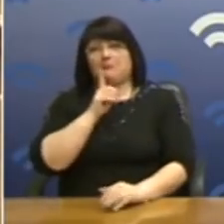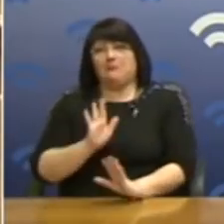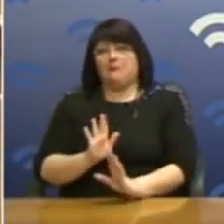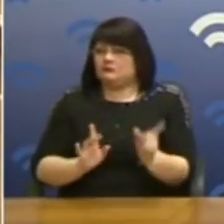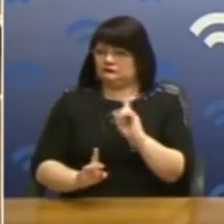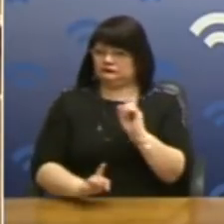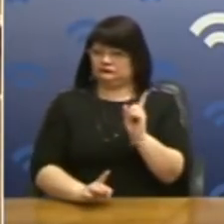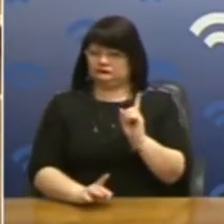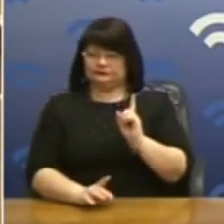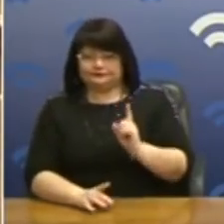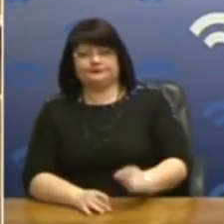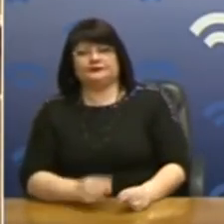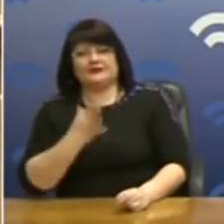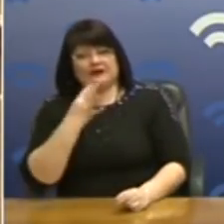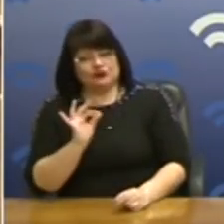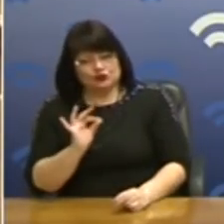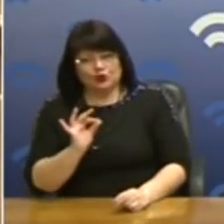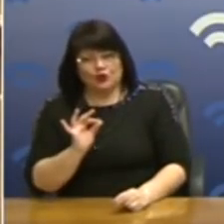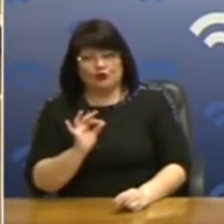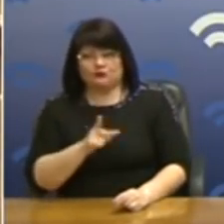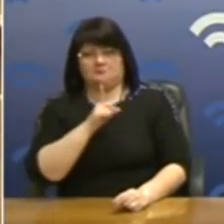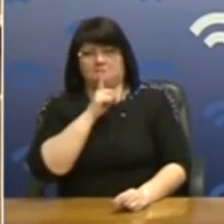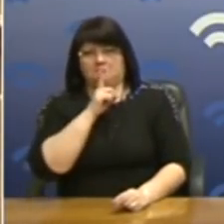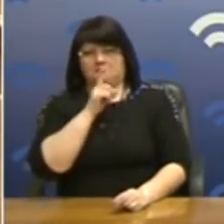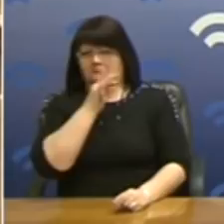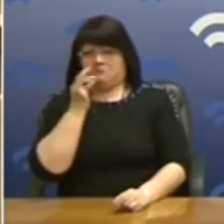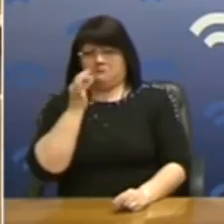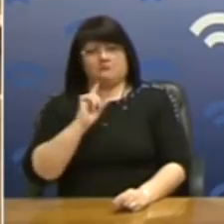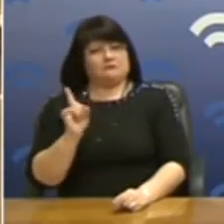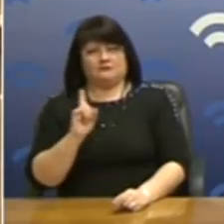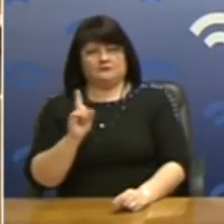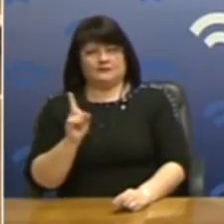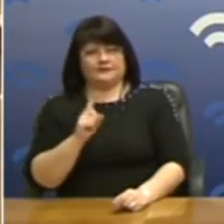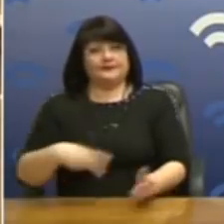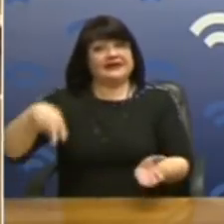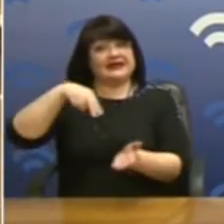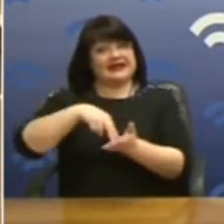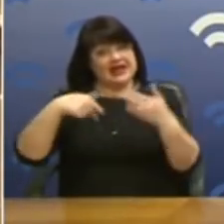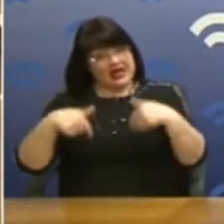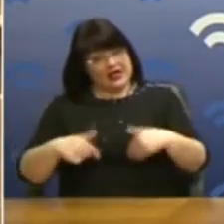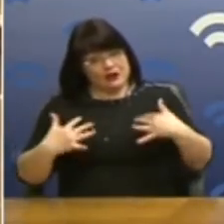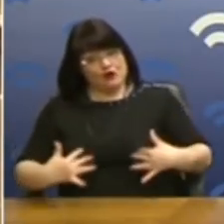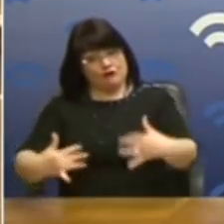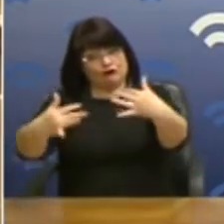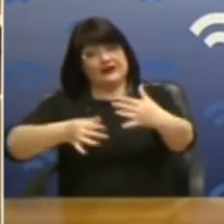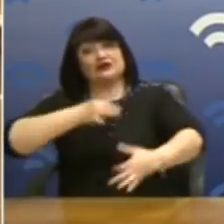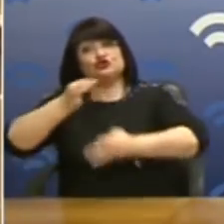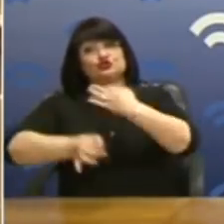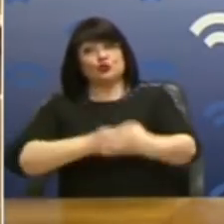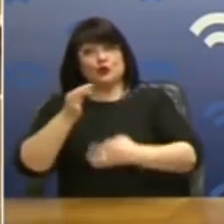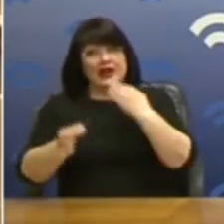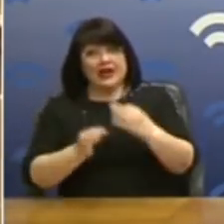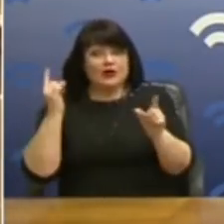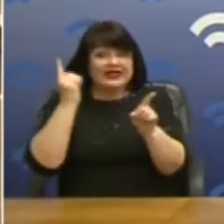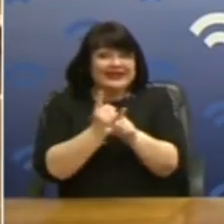Και ακριβώς επειδή δεν μένουμε σιωπηλοί, και από αυτό το βήμα της Βουλής σας λέμε ότι